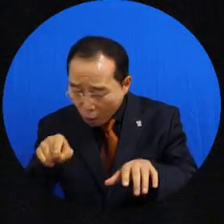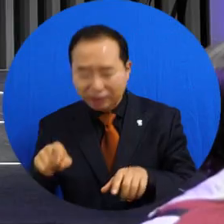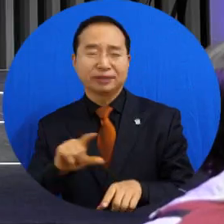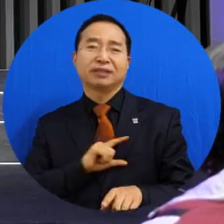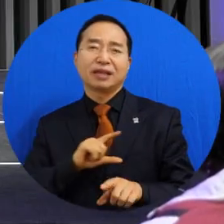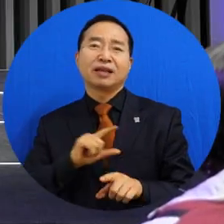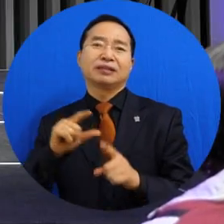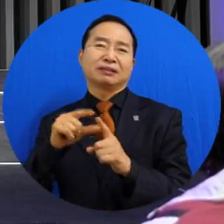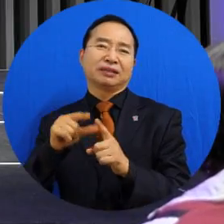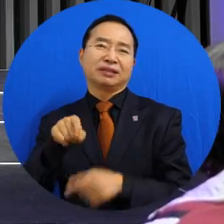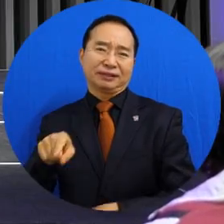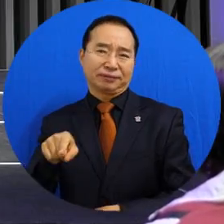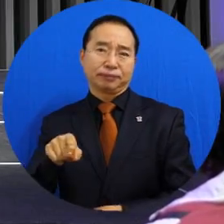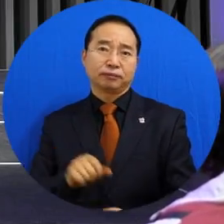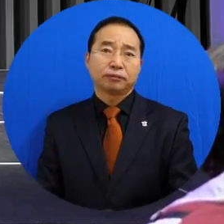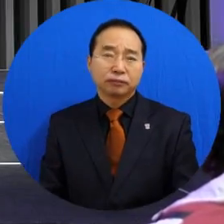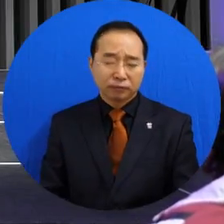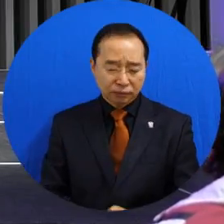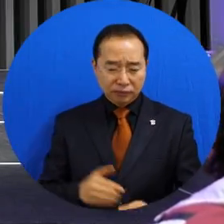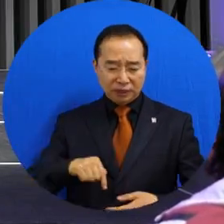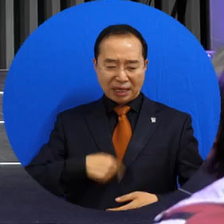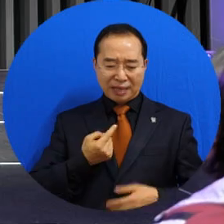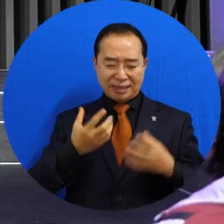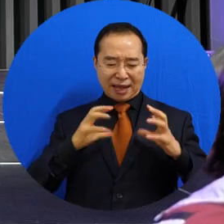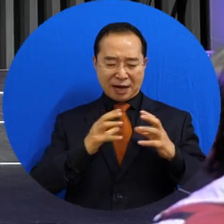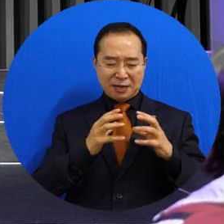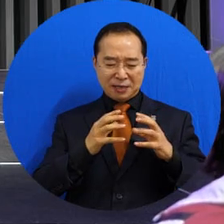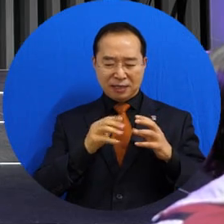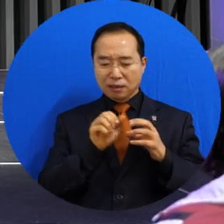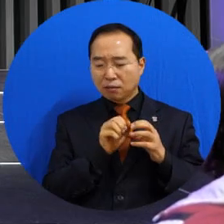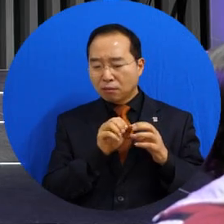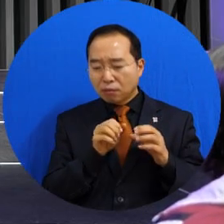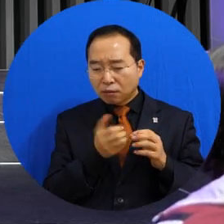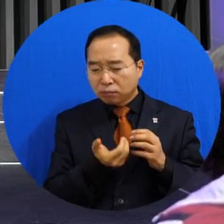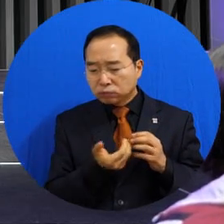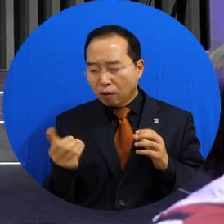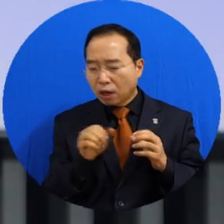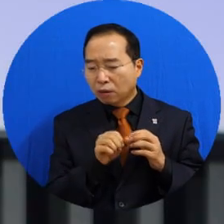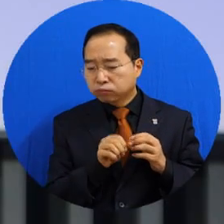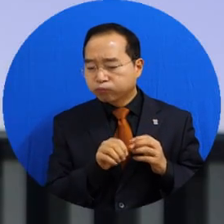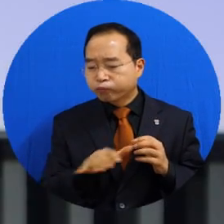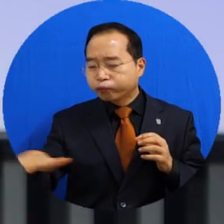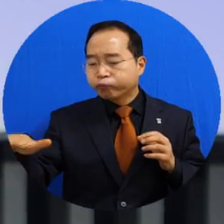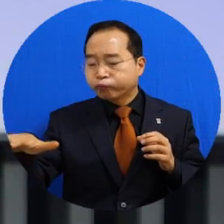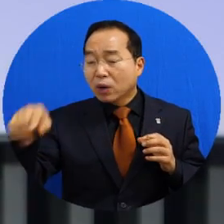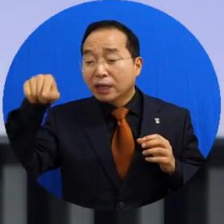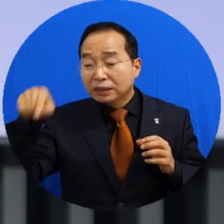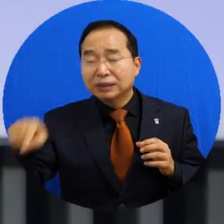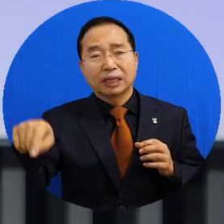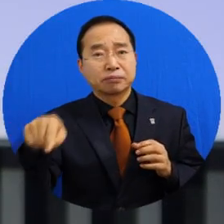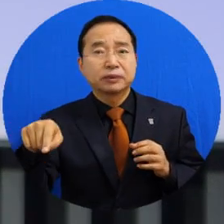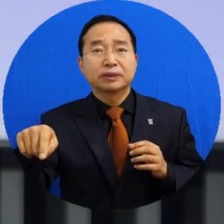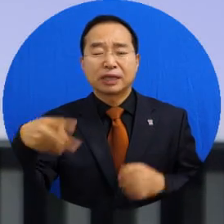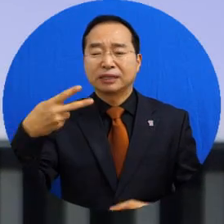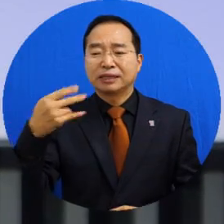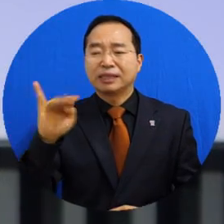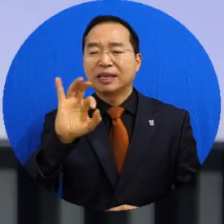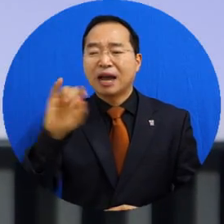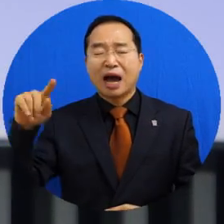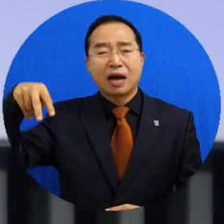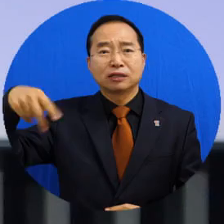시작했어요. 고국을 떠나 타지역으로 이주하여 사는 모든 민족. 여러분은 혹시 코리안